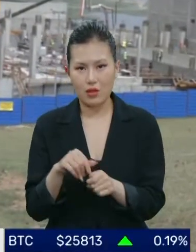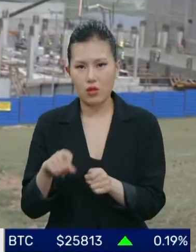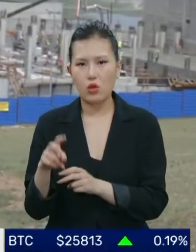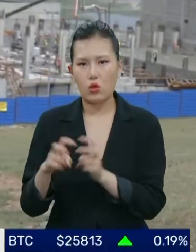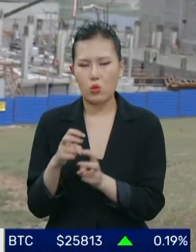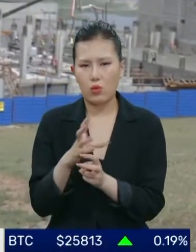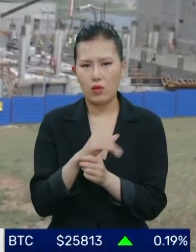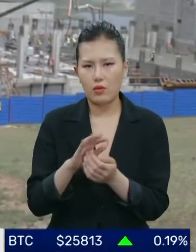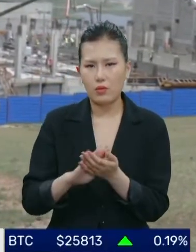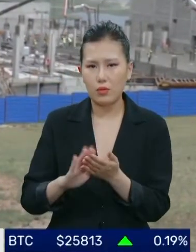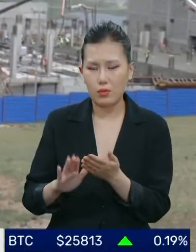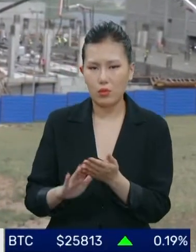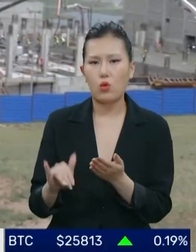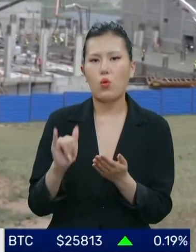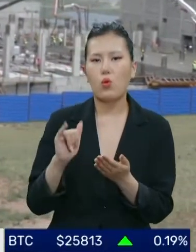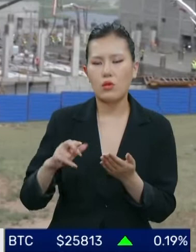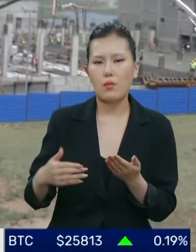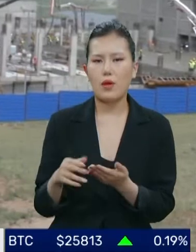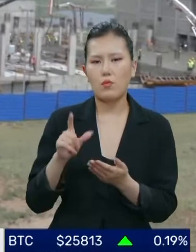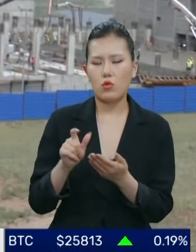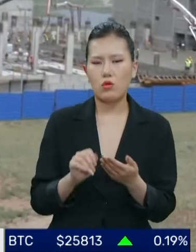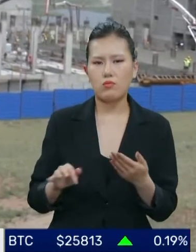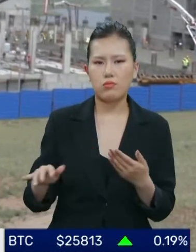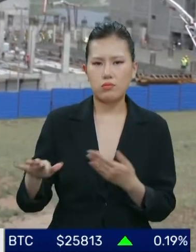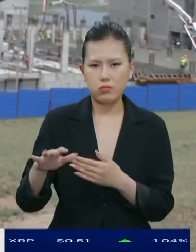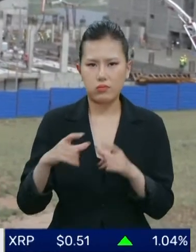хотын иргэд ялангуяа энэ баруун бүсийн иргэд